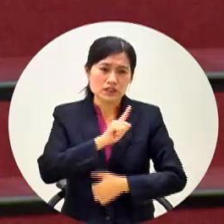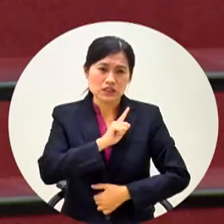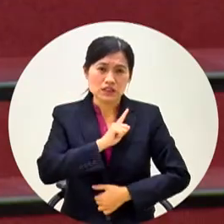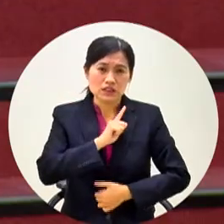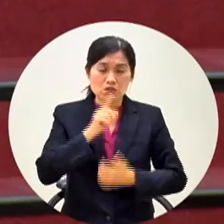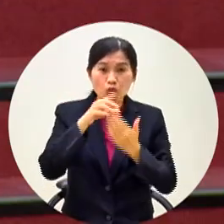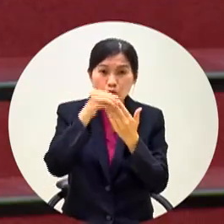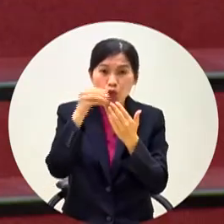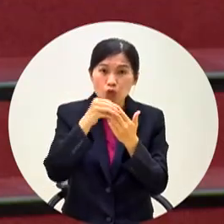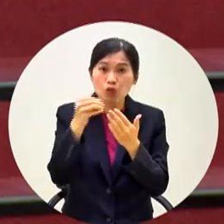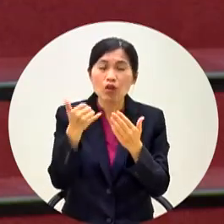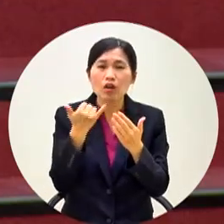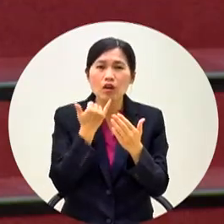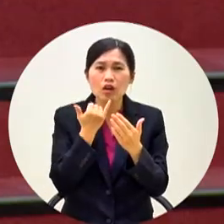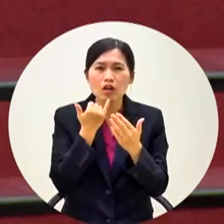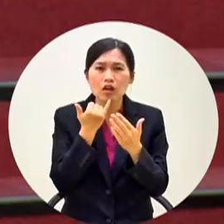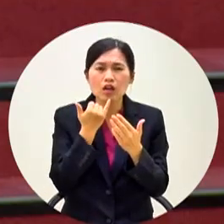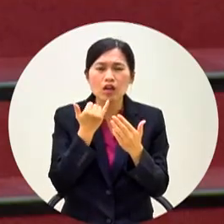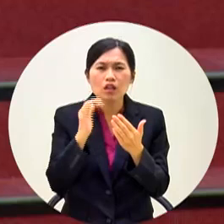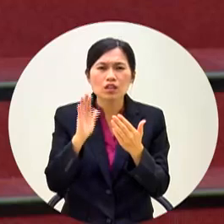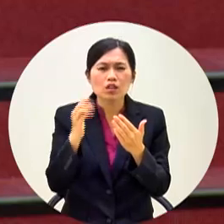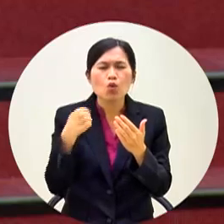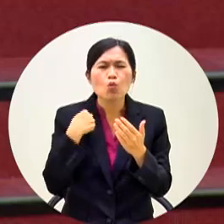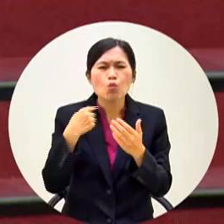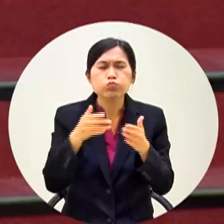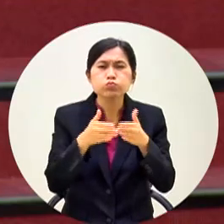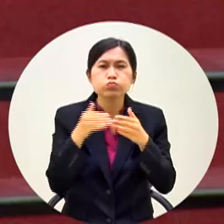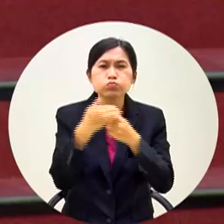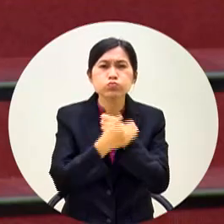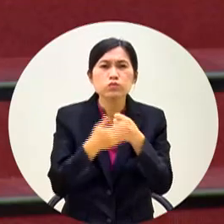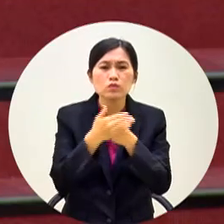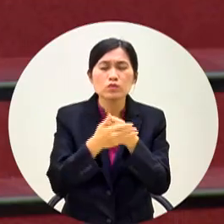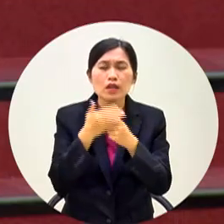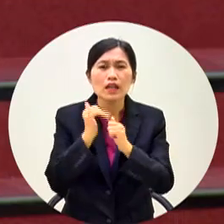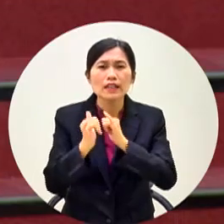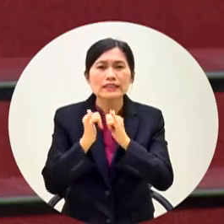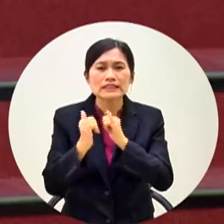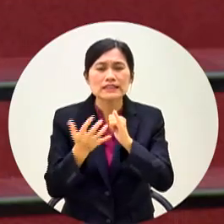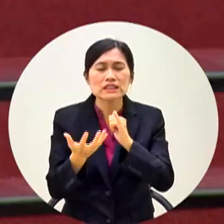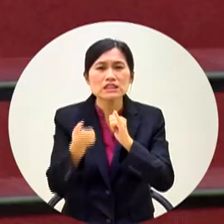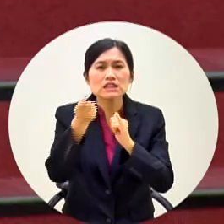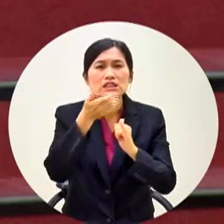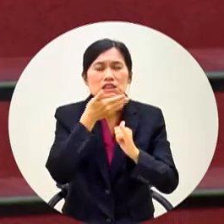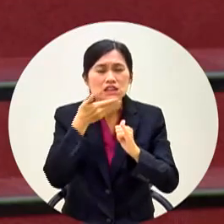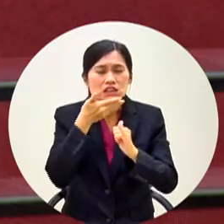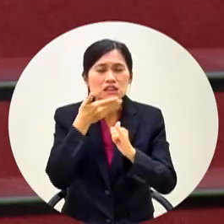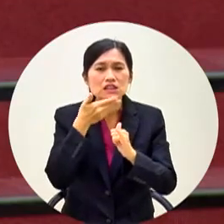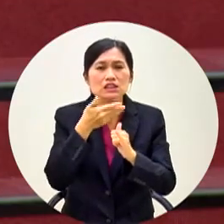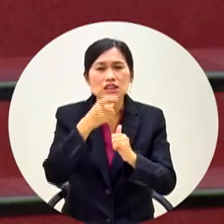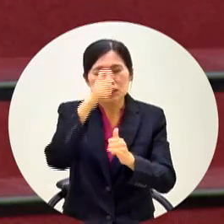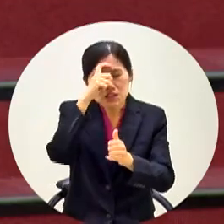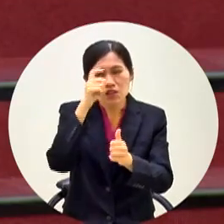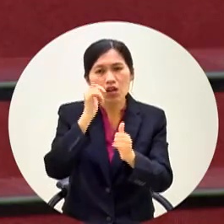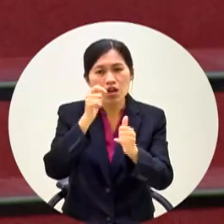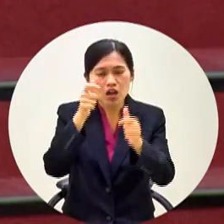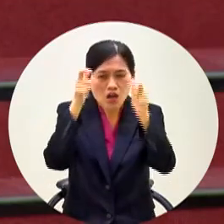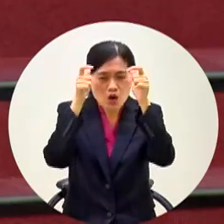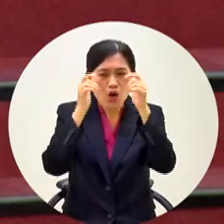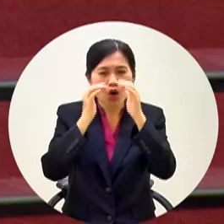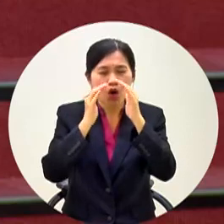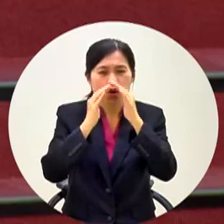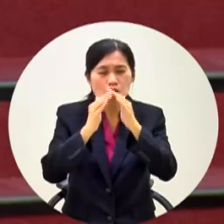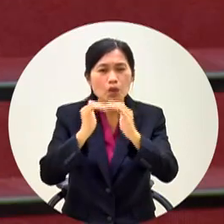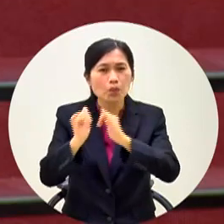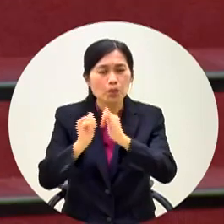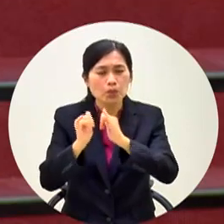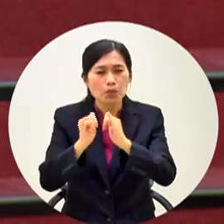但是呢，当我们想要去捍卫民众权益的时候，让所有高雄市民可以不要吃到莱克多巴胺